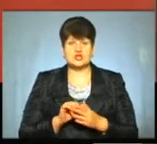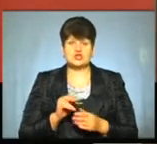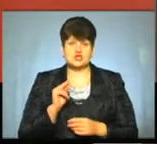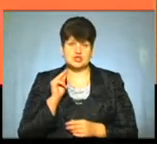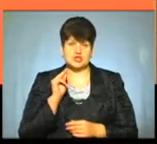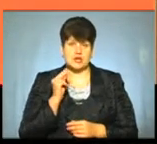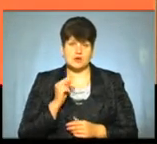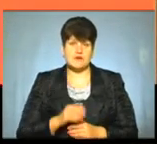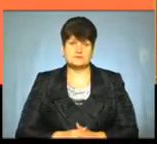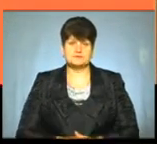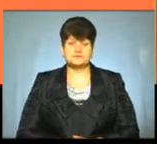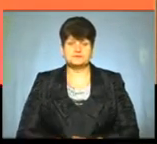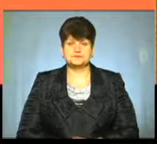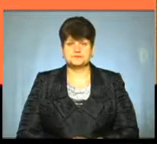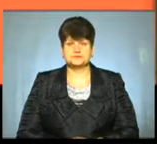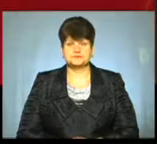Чернігова.